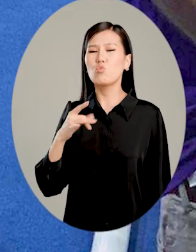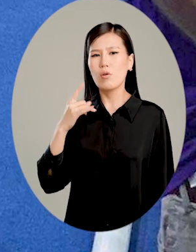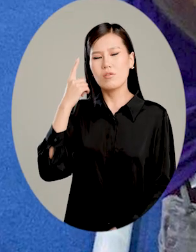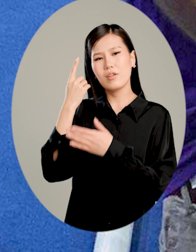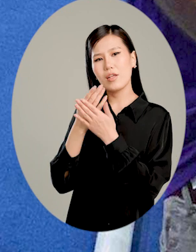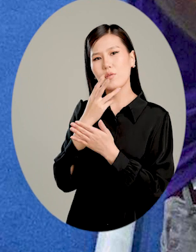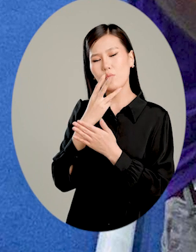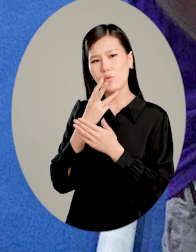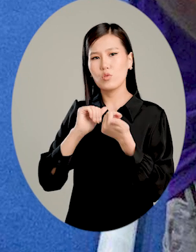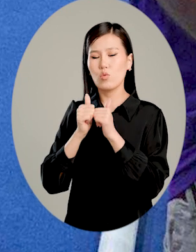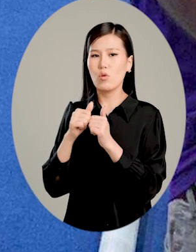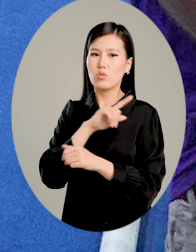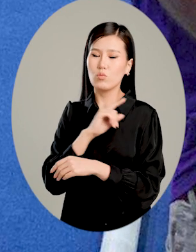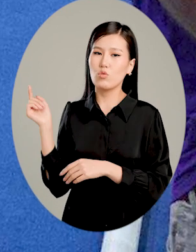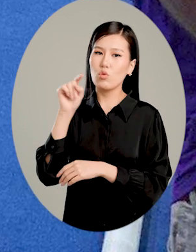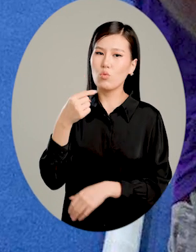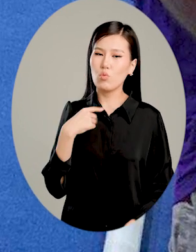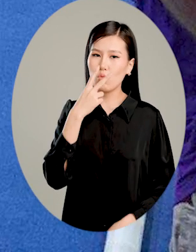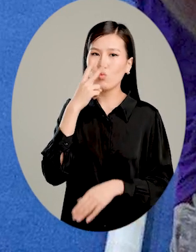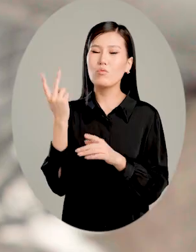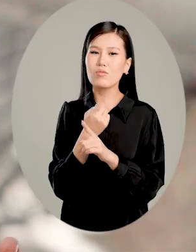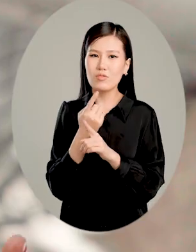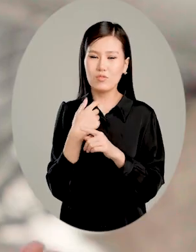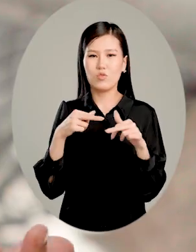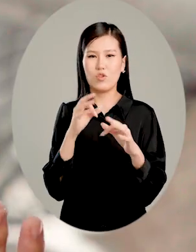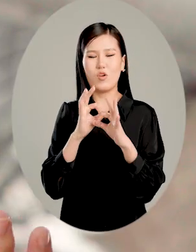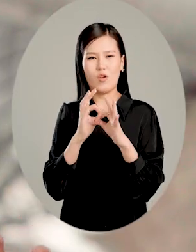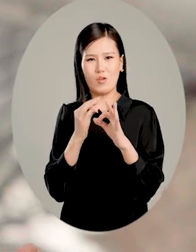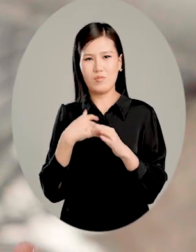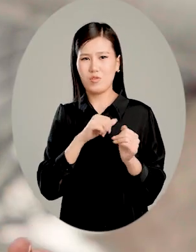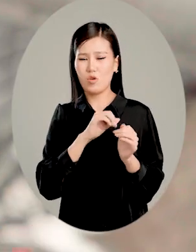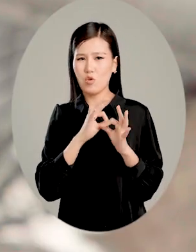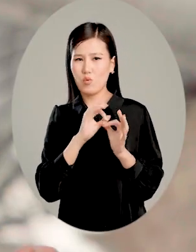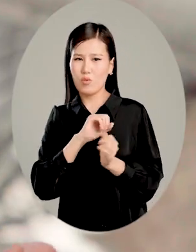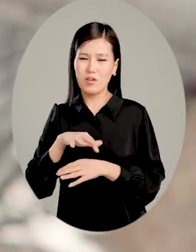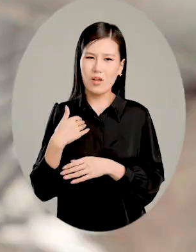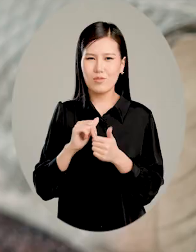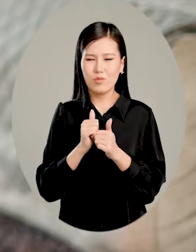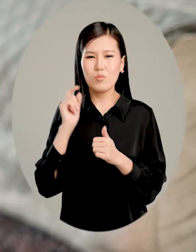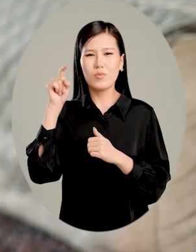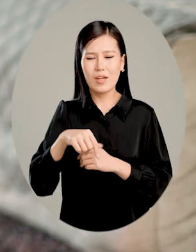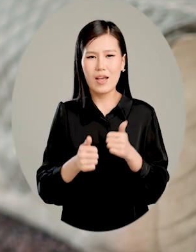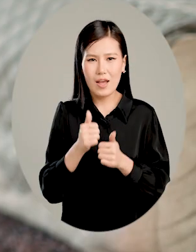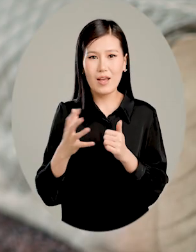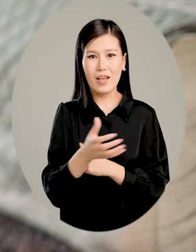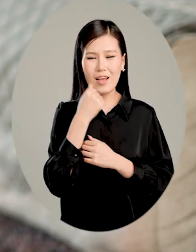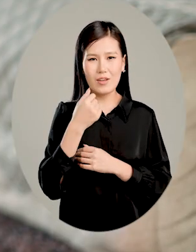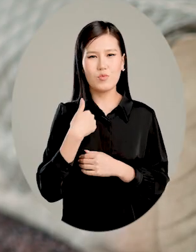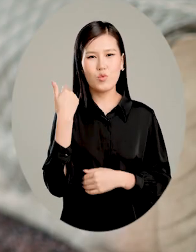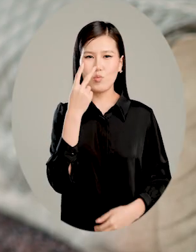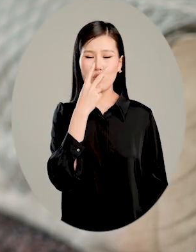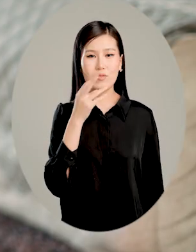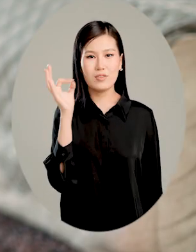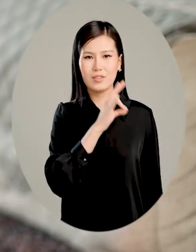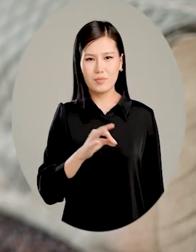аавын зүгээр л нэг санал болгоод те сонирхоод үдээрээ ариггаад орхисон спортоор нь ингээд амжилт